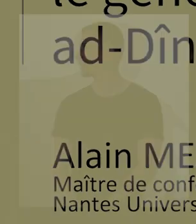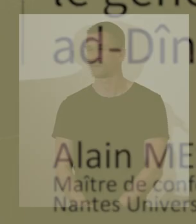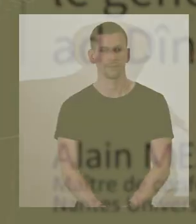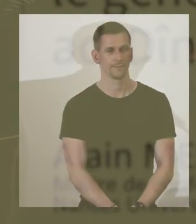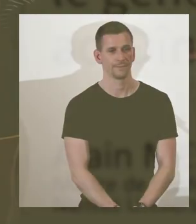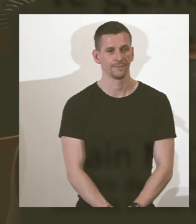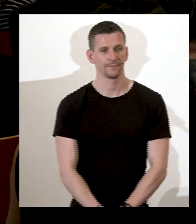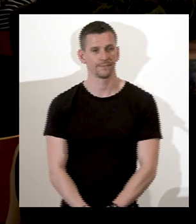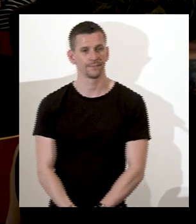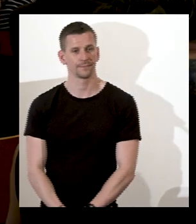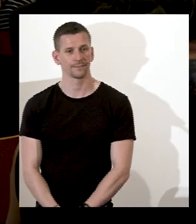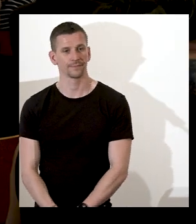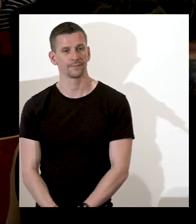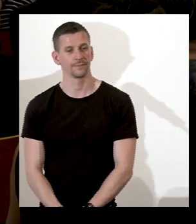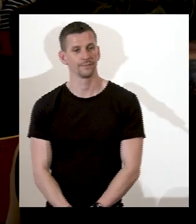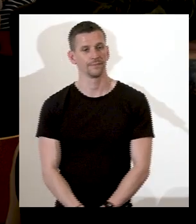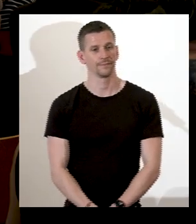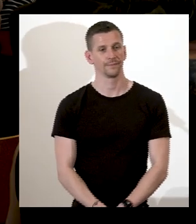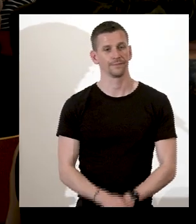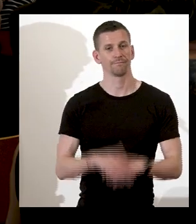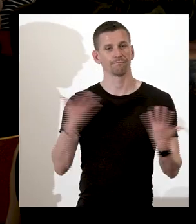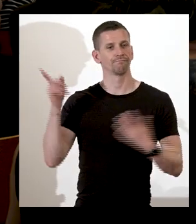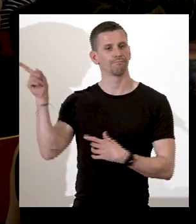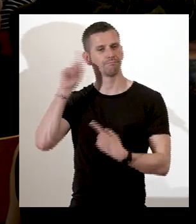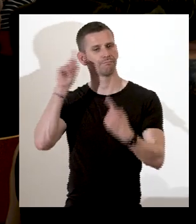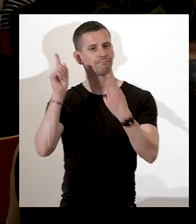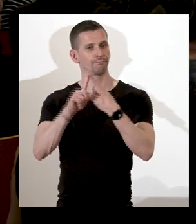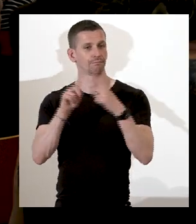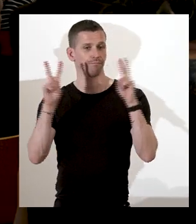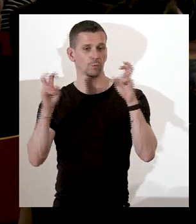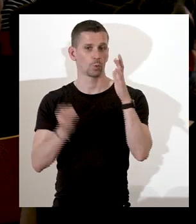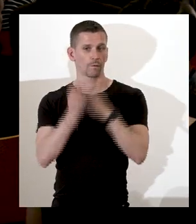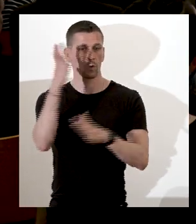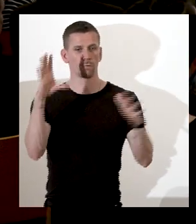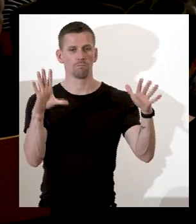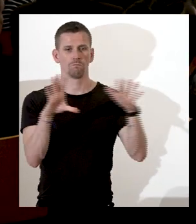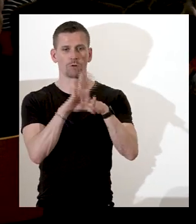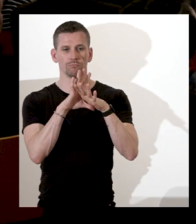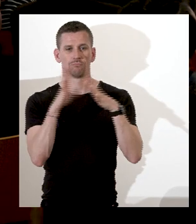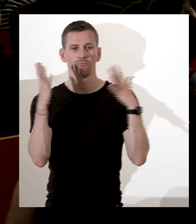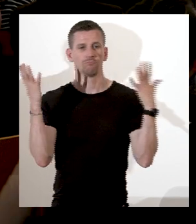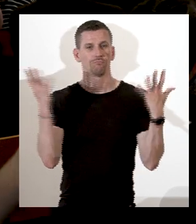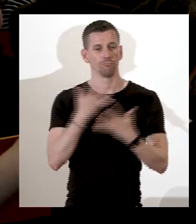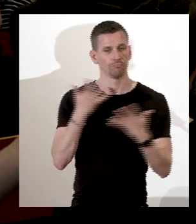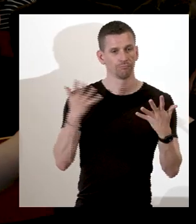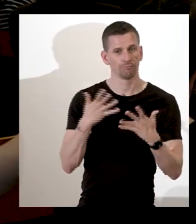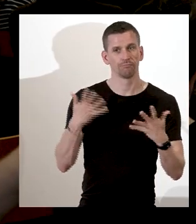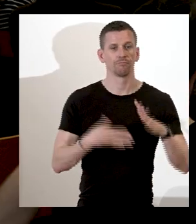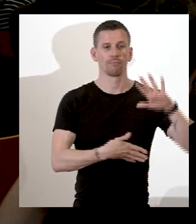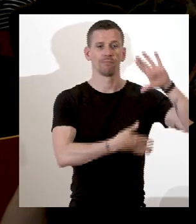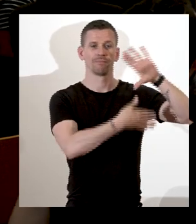Donc avec cette nouvelle image, nous allons traverser la Méditerranée et donc aller au sud de la